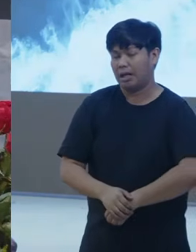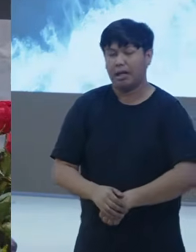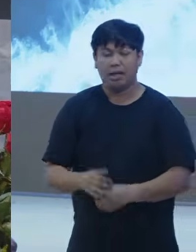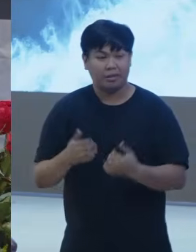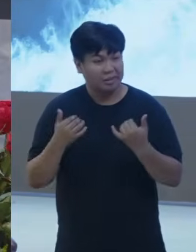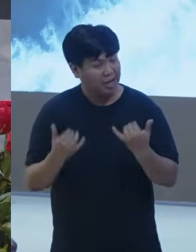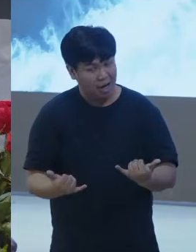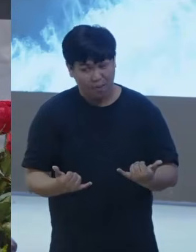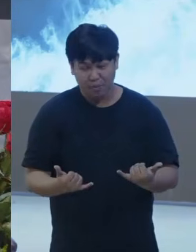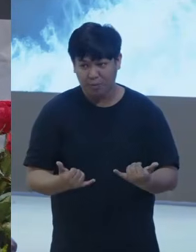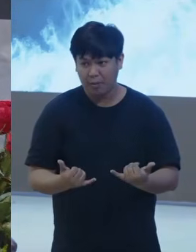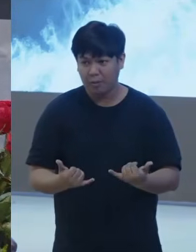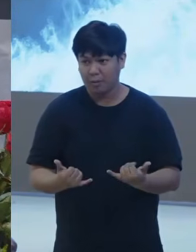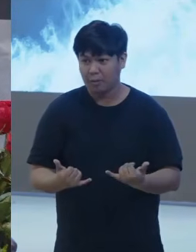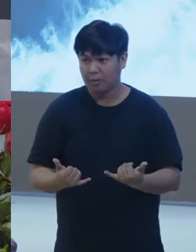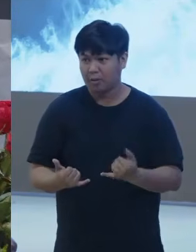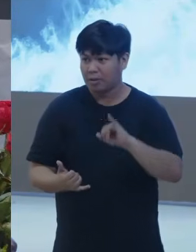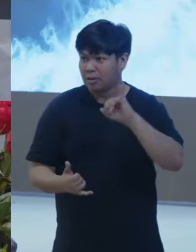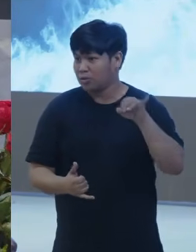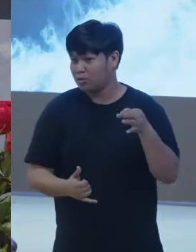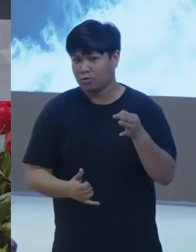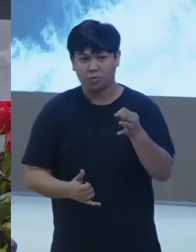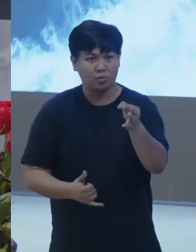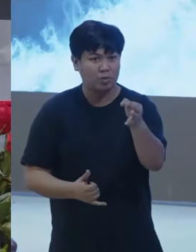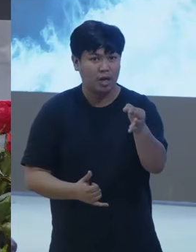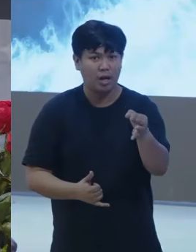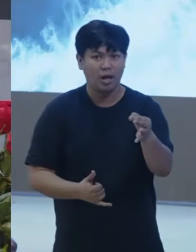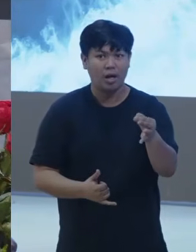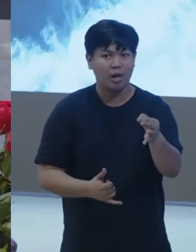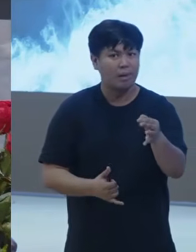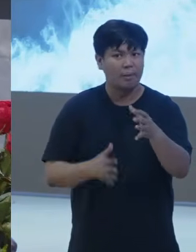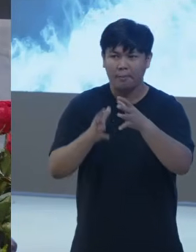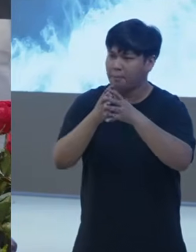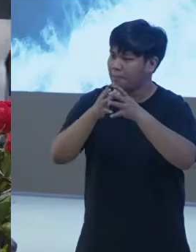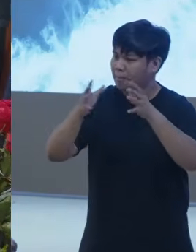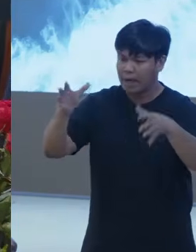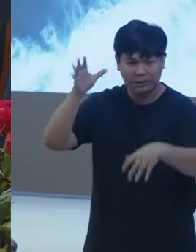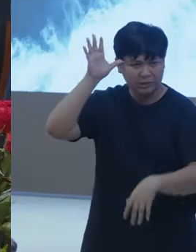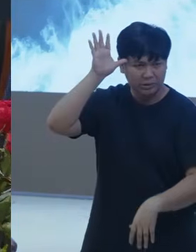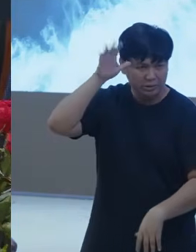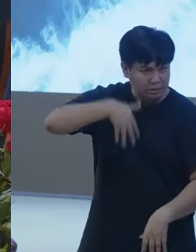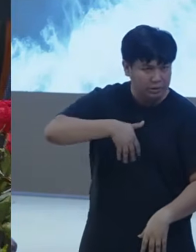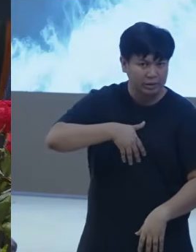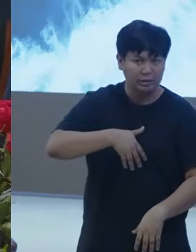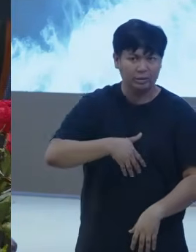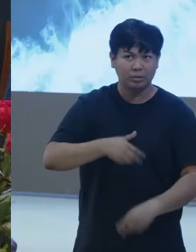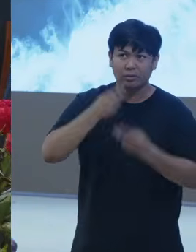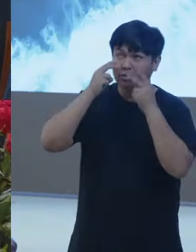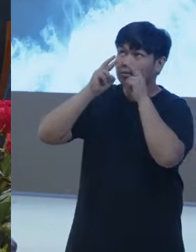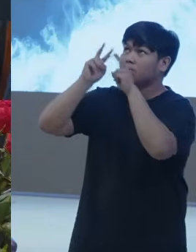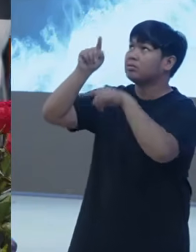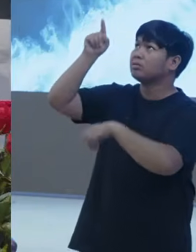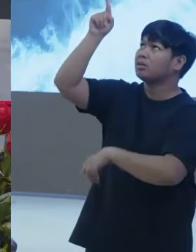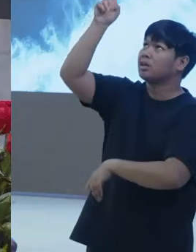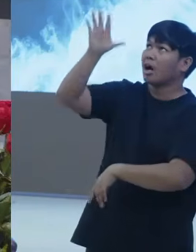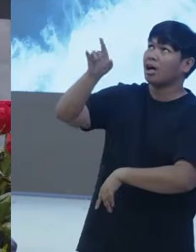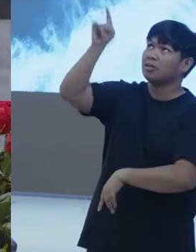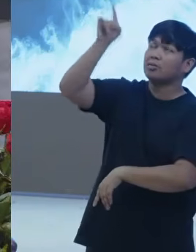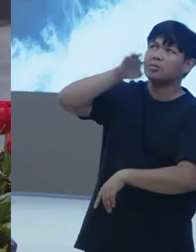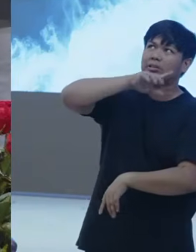talagang grabe itong ginawa ni Jonah na nagalit siya at tinuring niyang masama ang